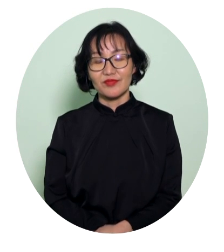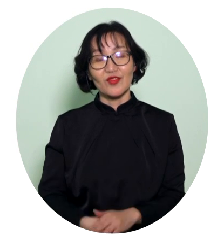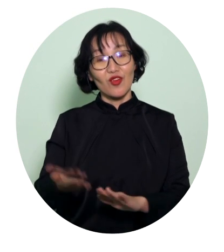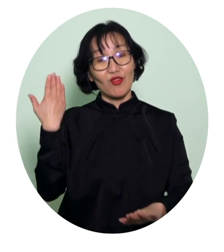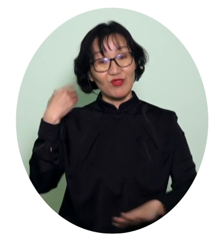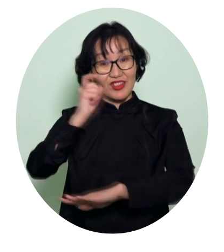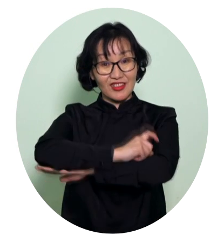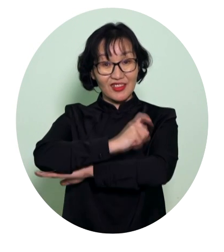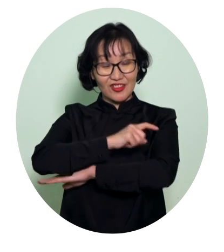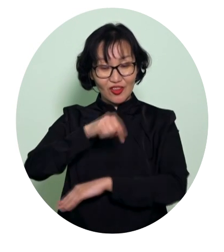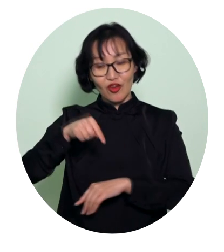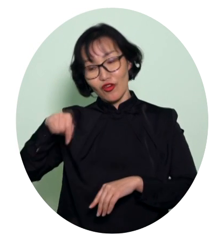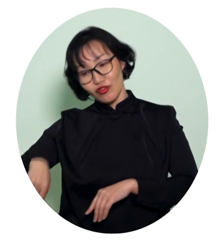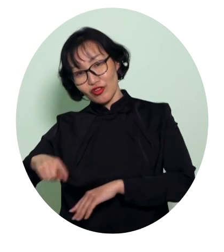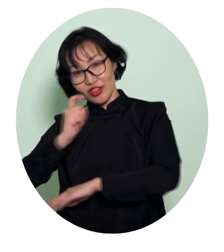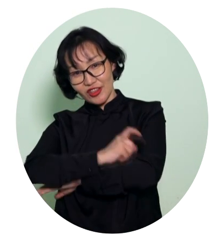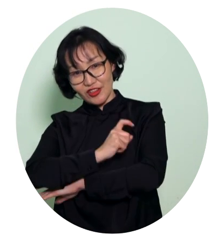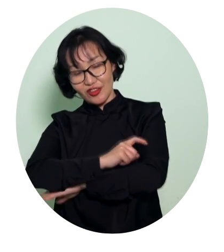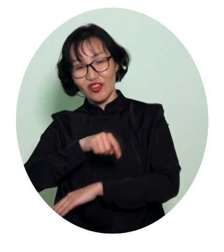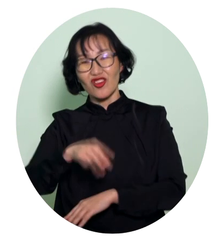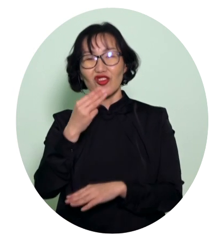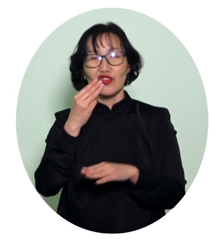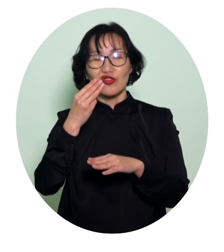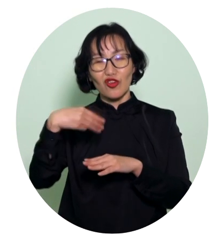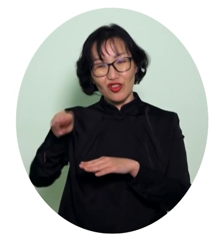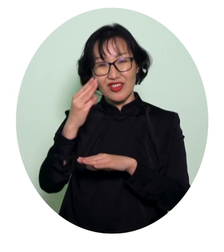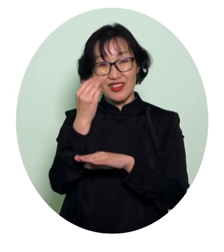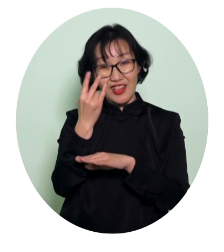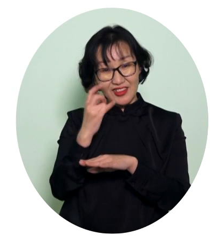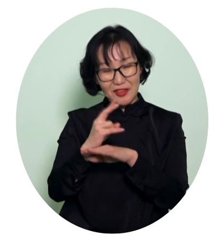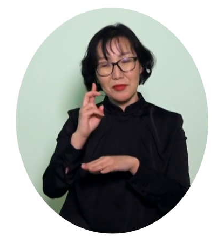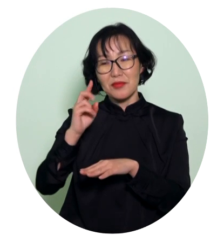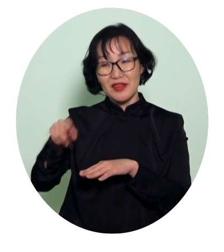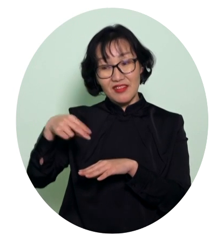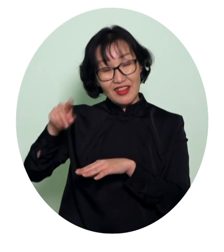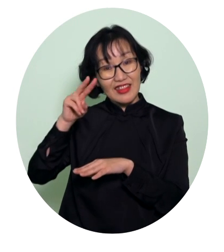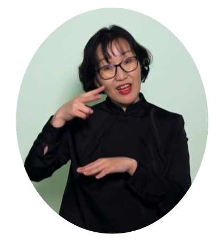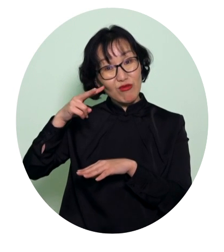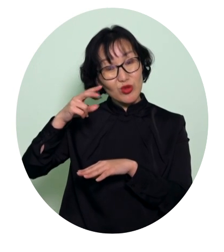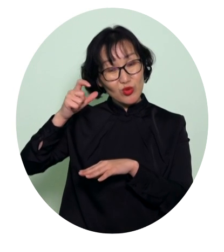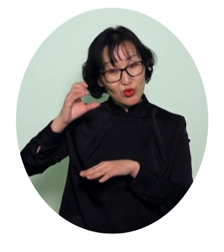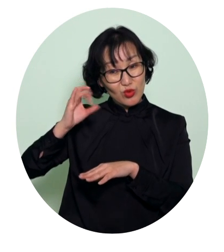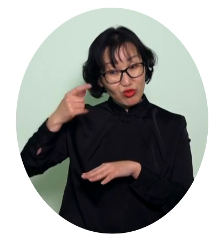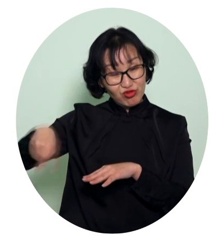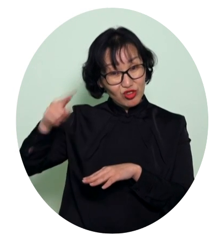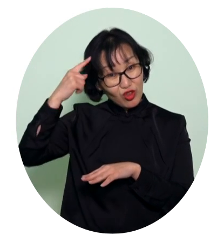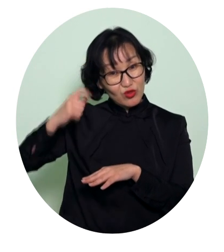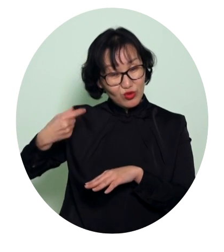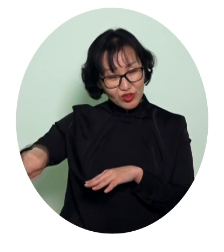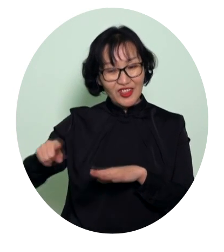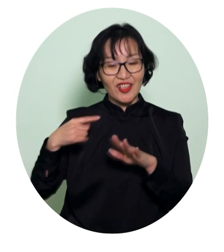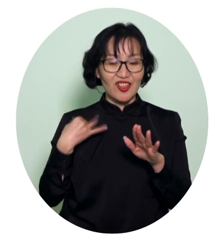За бид нэр өмнөх хичээл буюу энэ өдрийнхөө хичээл дээр төрийн шагналт зохиолч Бэл Хавгсрынгийн Ижийтэйгээ үдсэн